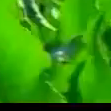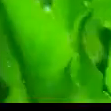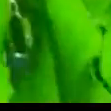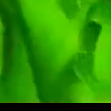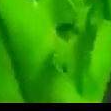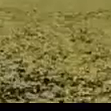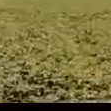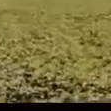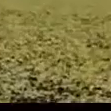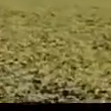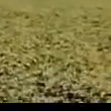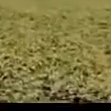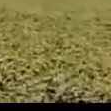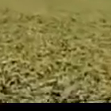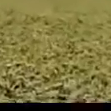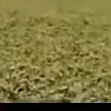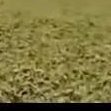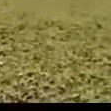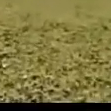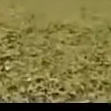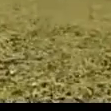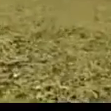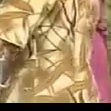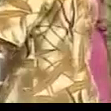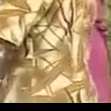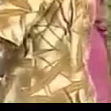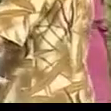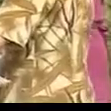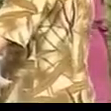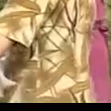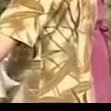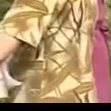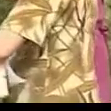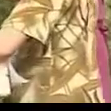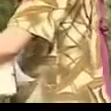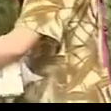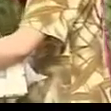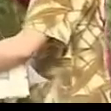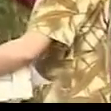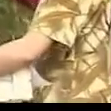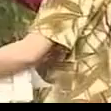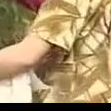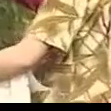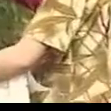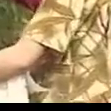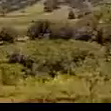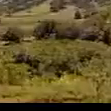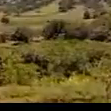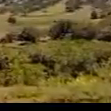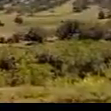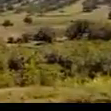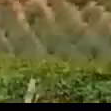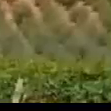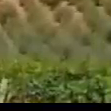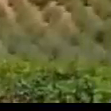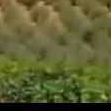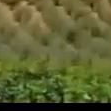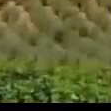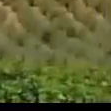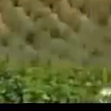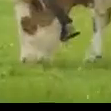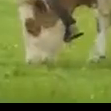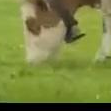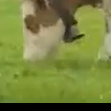olamiz. Keng dalalarga har xil ekinlar ekib, hosilini iste'mol qilamiz. Dala, qir,